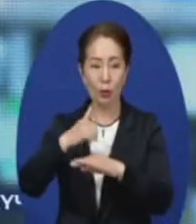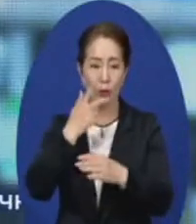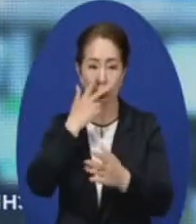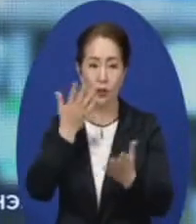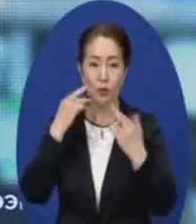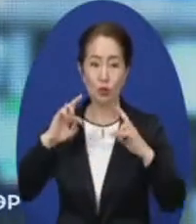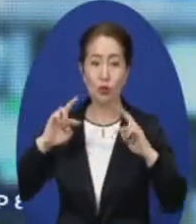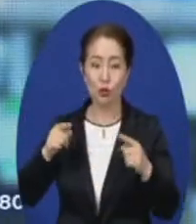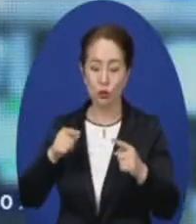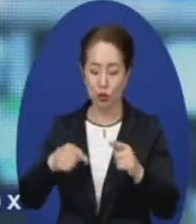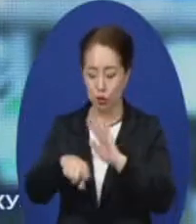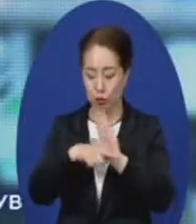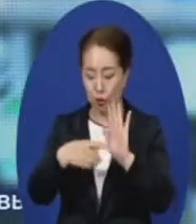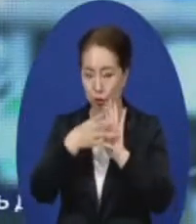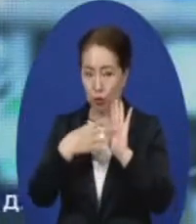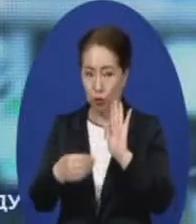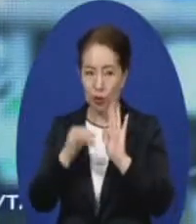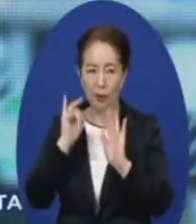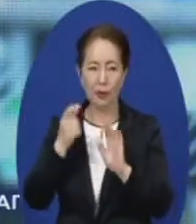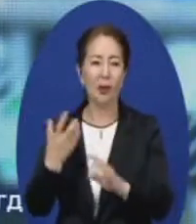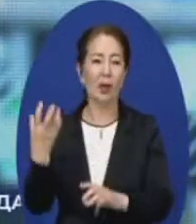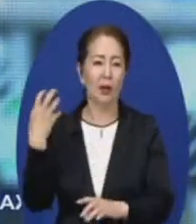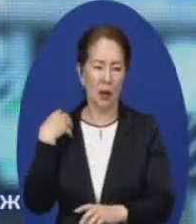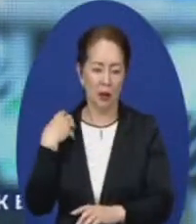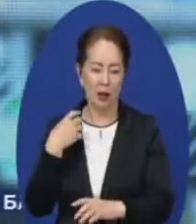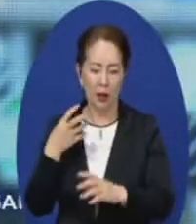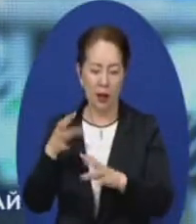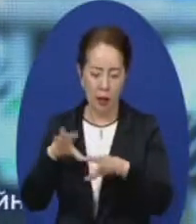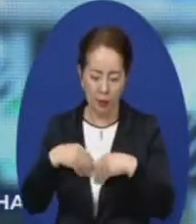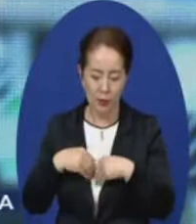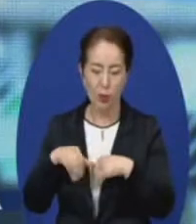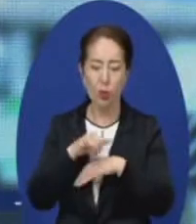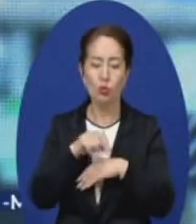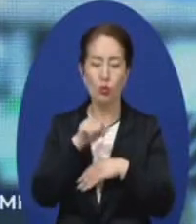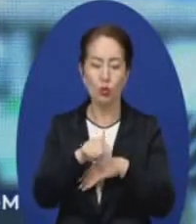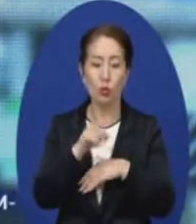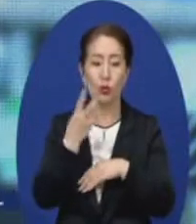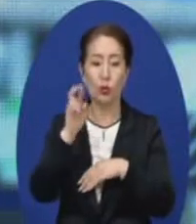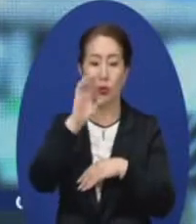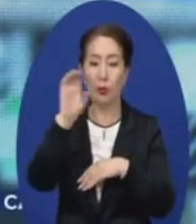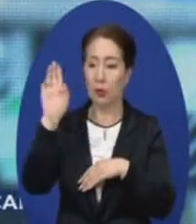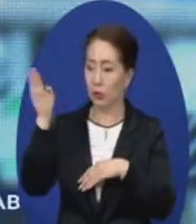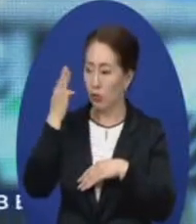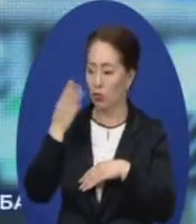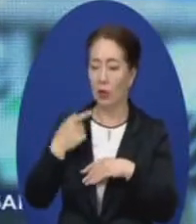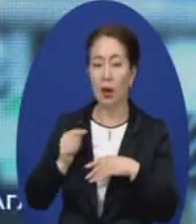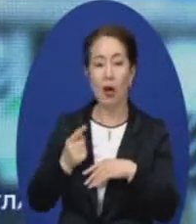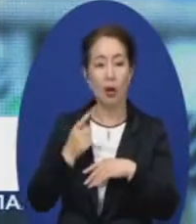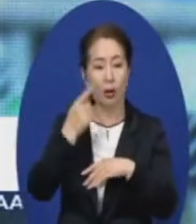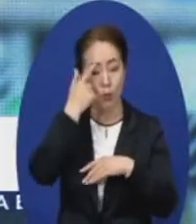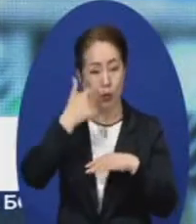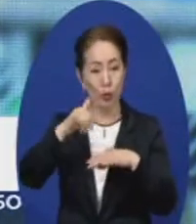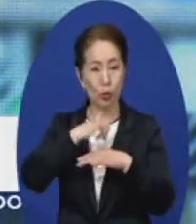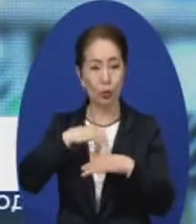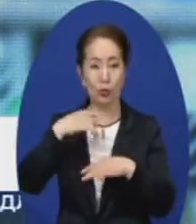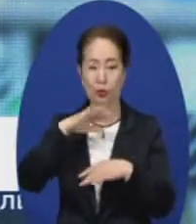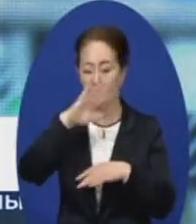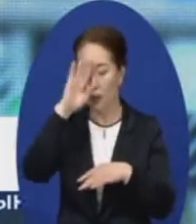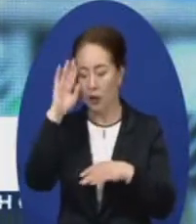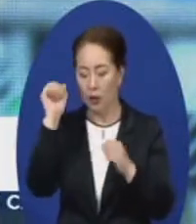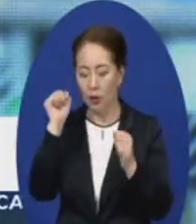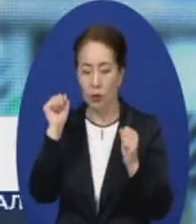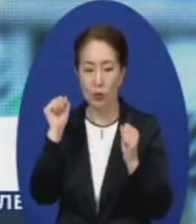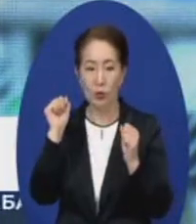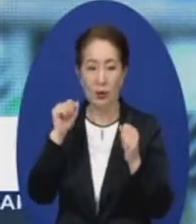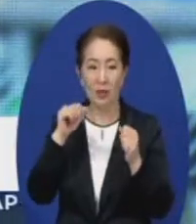Монгол Улсын уран амьсгалын өөрчлөлтийн сөрөг нөлөөллийг хамгийн их амсч байгаа орнуудын нэгэ гэж Нэгдсэн Улсын байгууллага тодорхойлж байгаа. За, учир нь манай улсын агаарын температур